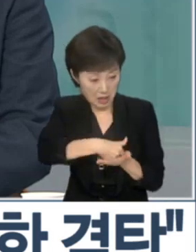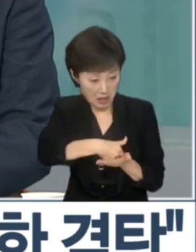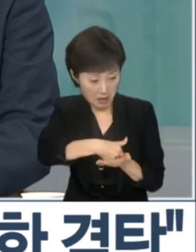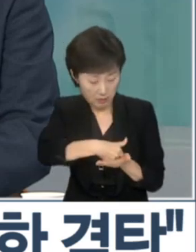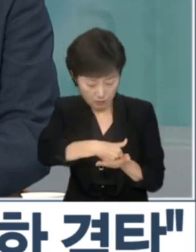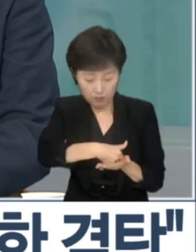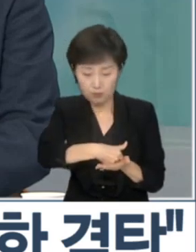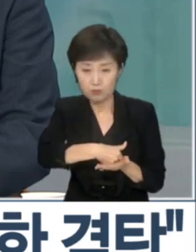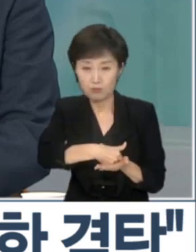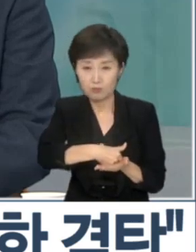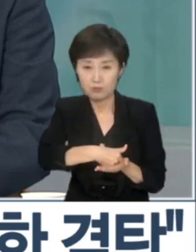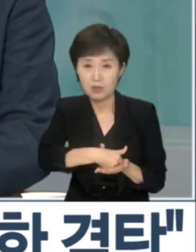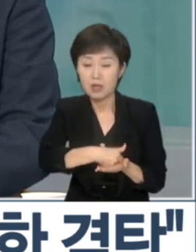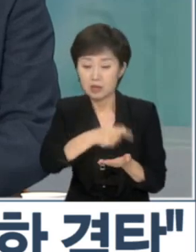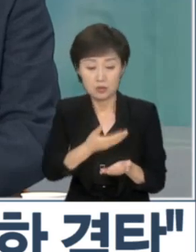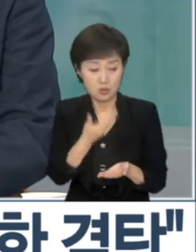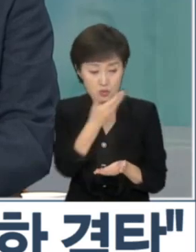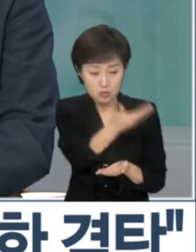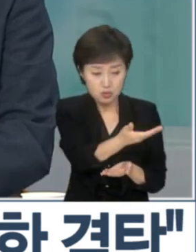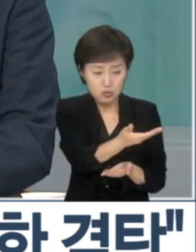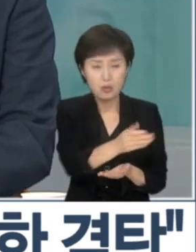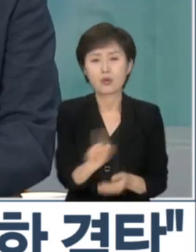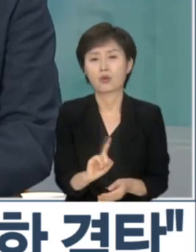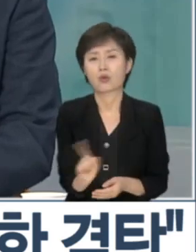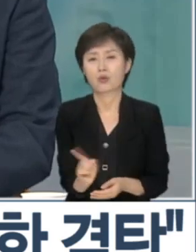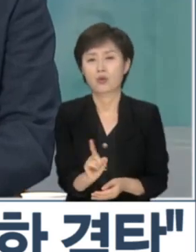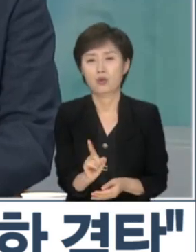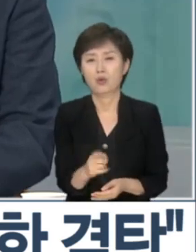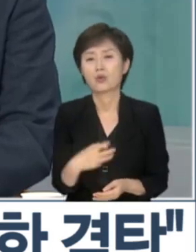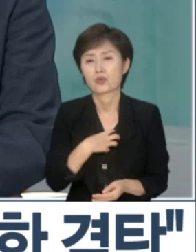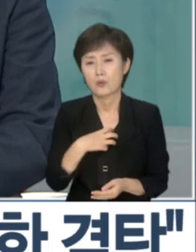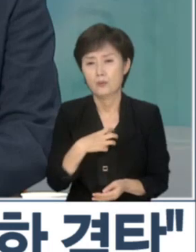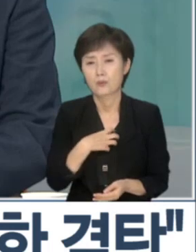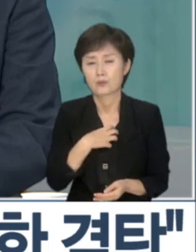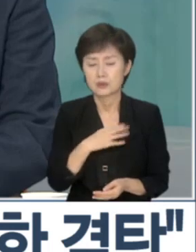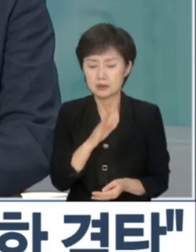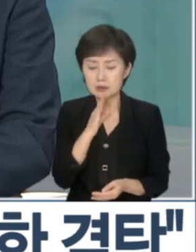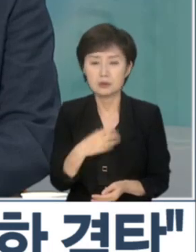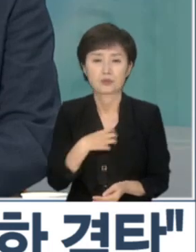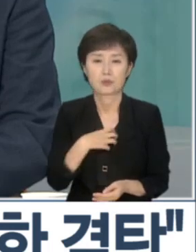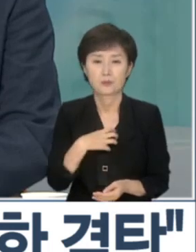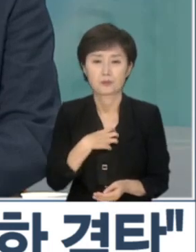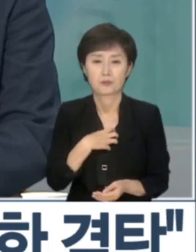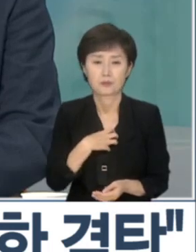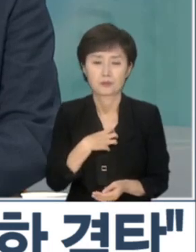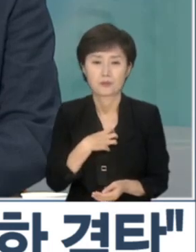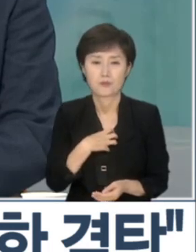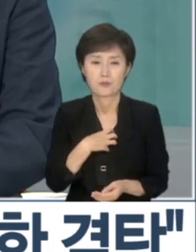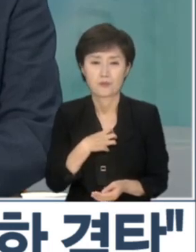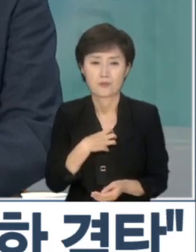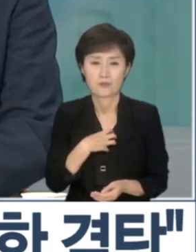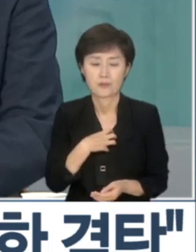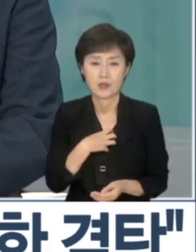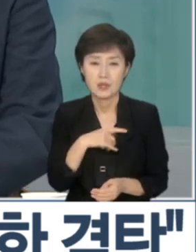그러면은 핵 기술의 마지막 완성입니다 그렇기 때문에 우리는 정말 위험한 상황으로 오는 것이거든요